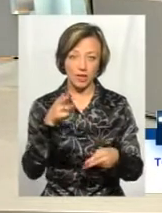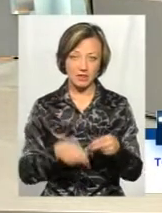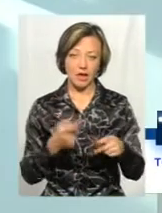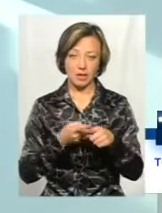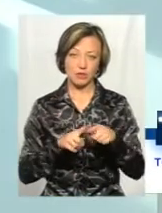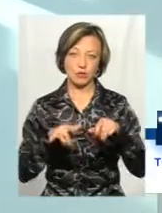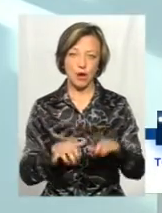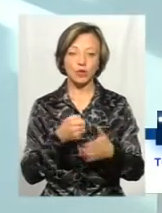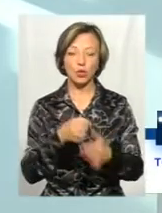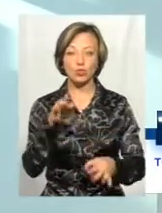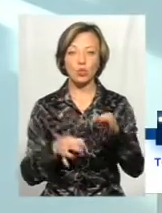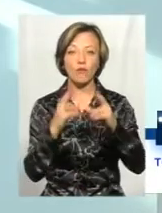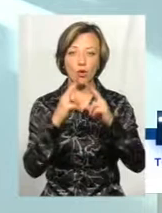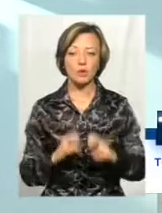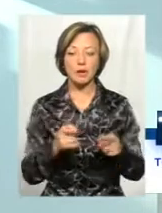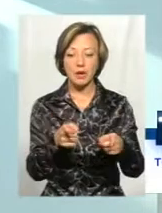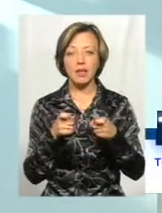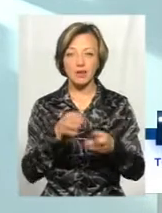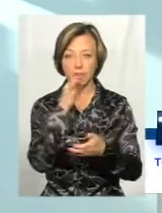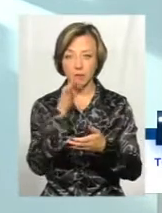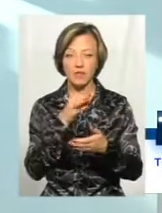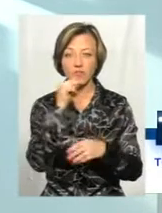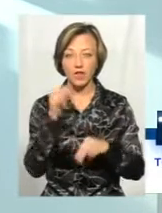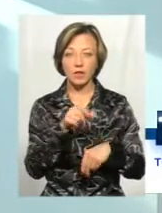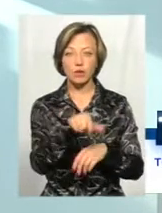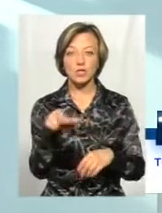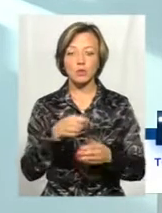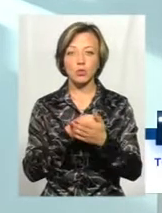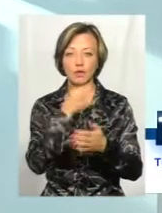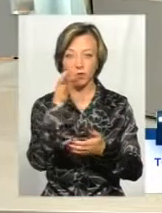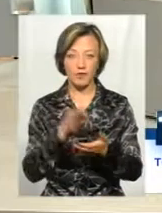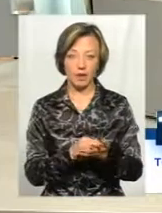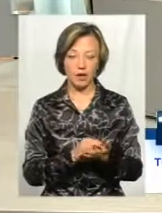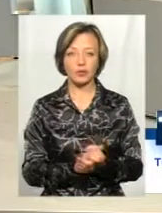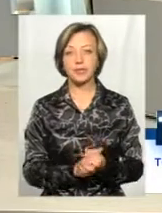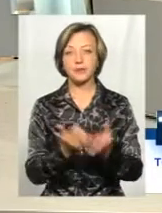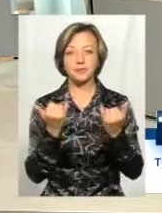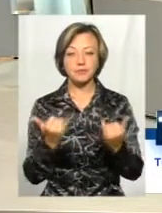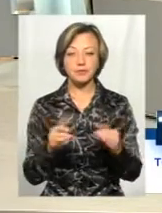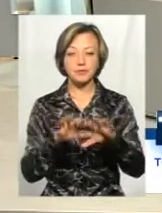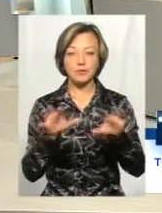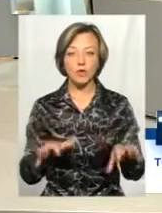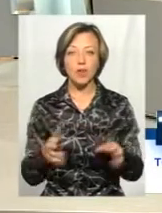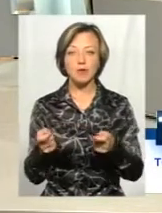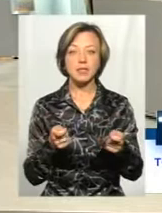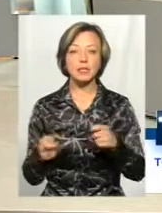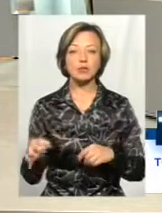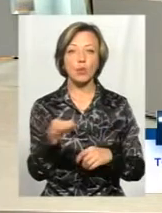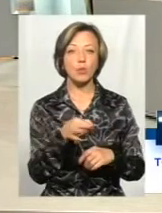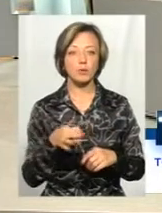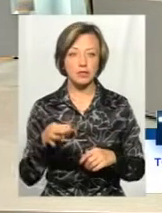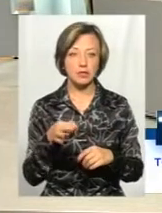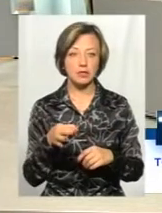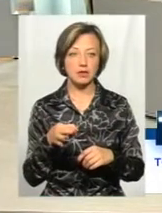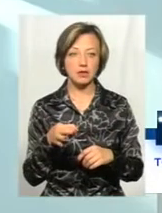завершення, до судового розгляду і притягнення відповідно винних осіб до відповідальності. Сьогодні голова обласної адміністрації